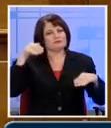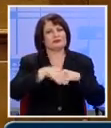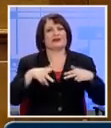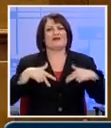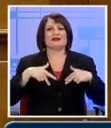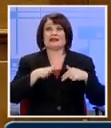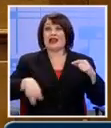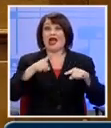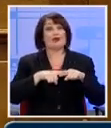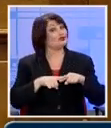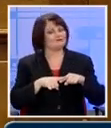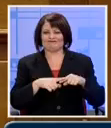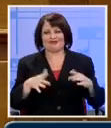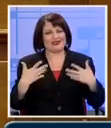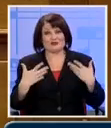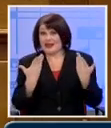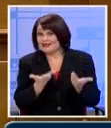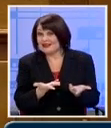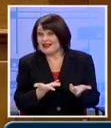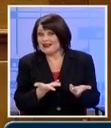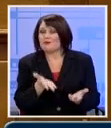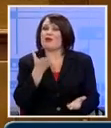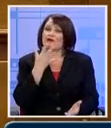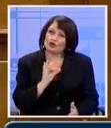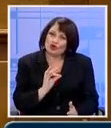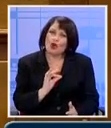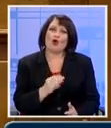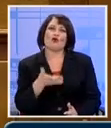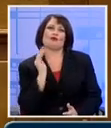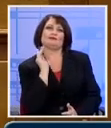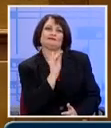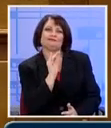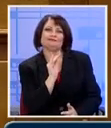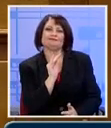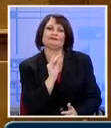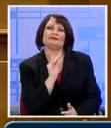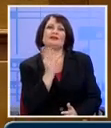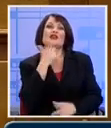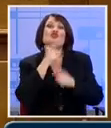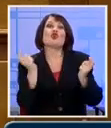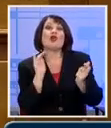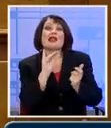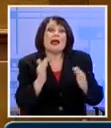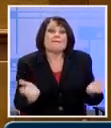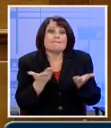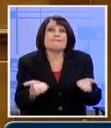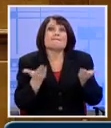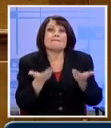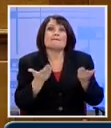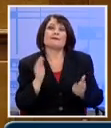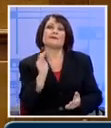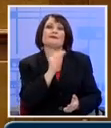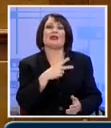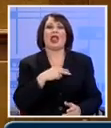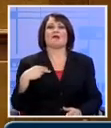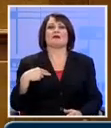Όμως ο λαός δεν σας έκανε τη χάρη. Γι' αυτό και ύστερα απευθυνθήκατε, κύριε Τσίπρα, στα σχολεία και καλέσατε